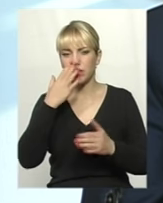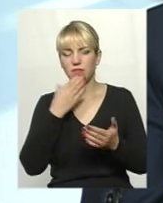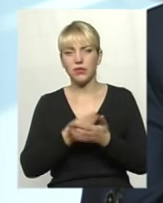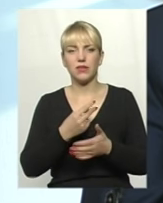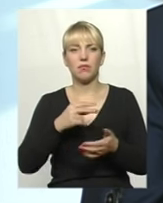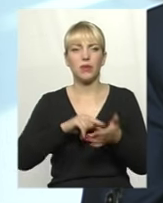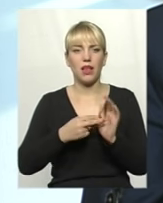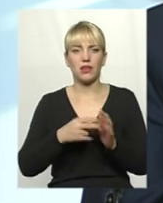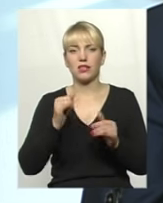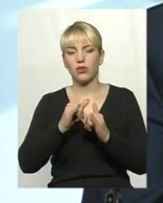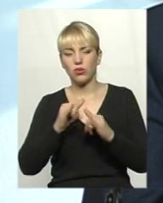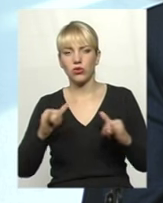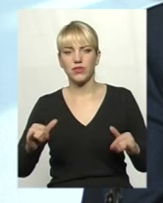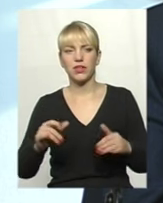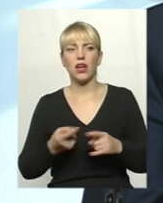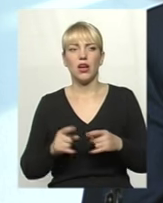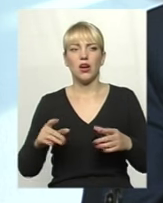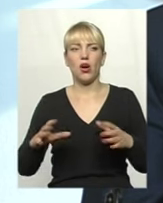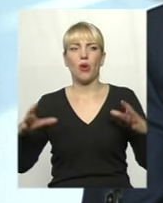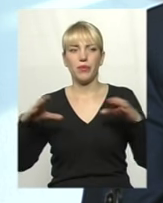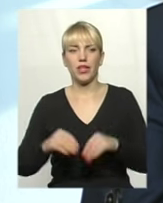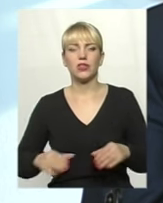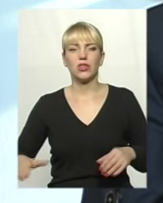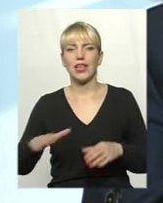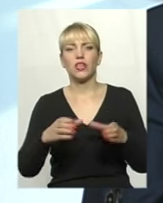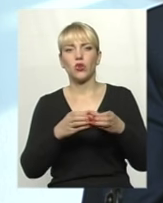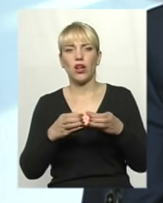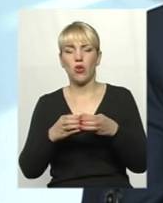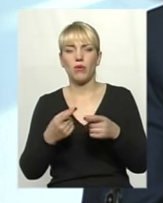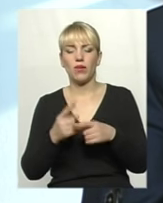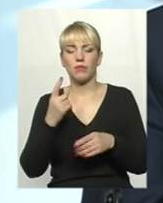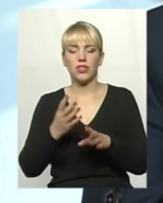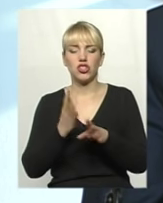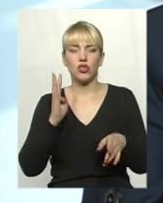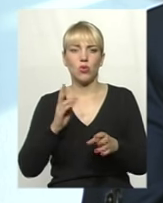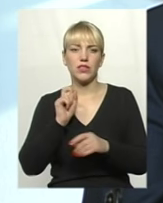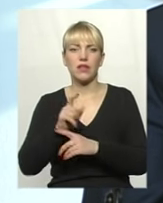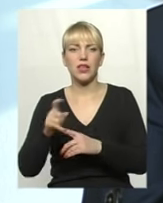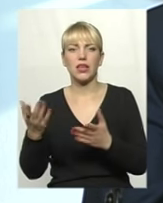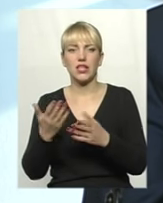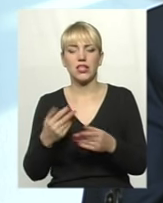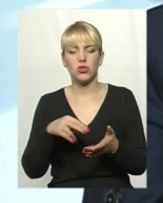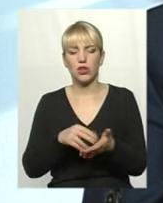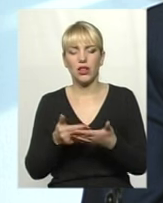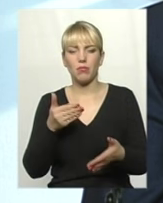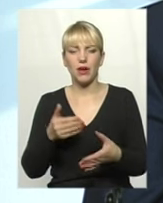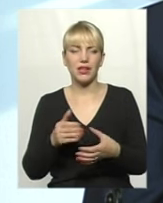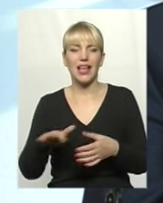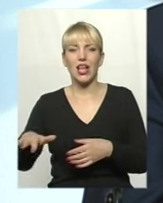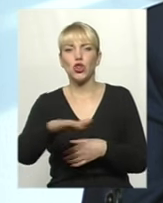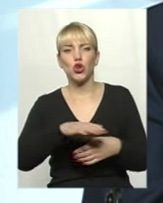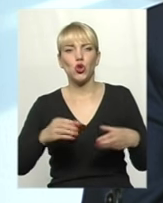свій розвиток об'єднаної територіальної громади. Першочергові завдання, які стояли перед територіальною громадою,